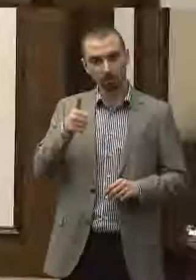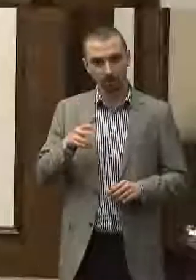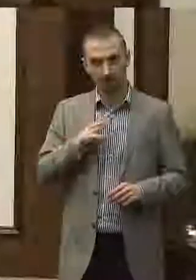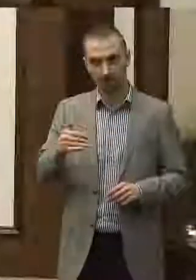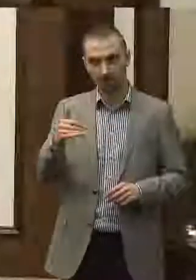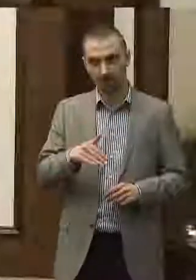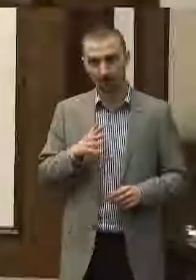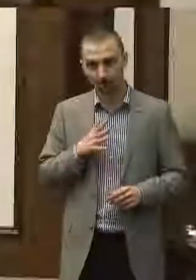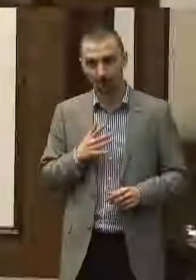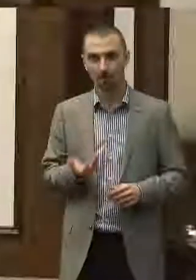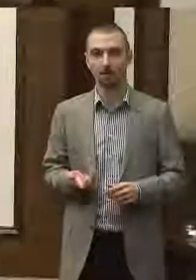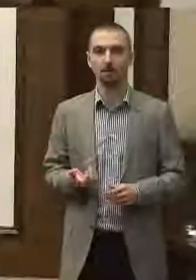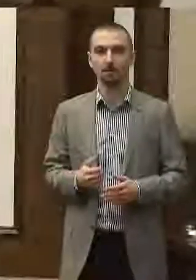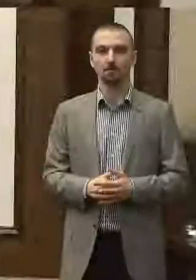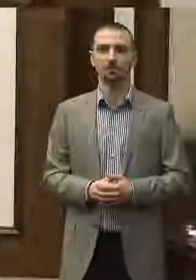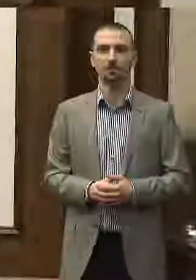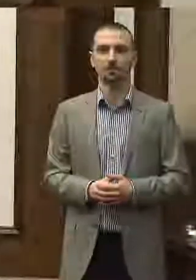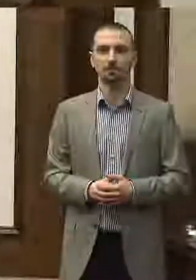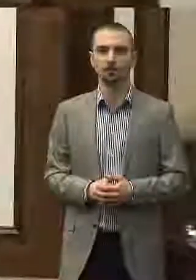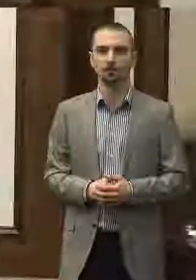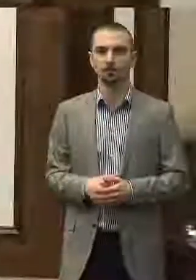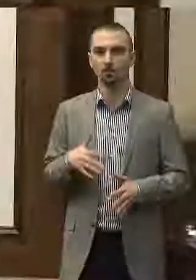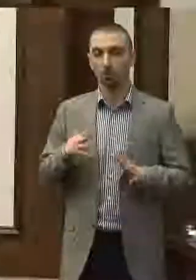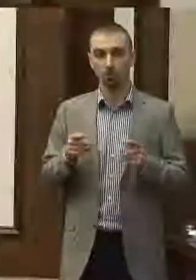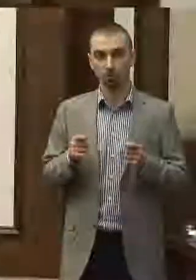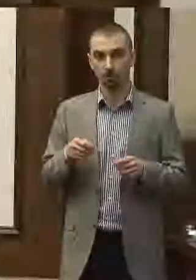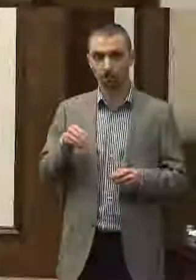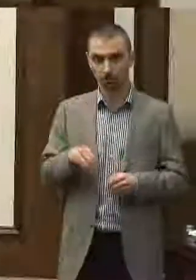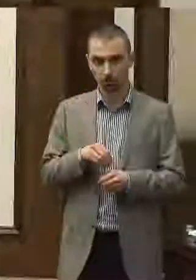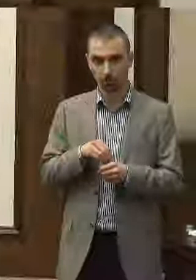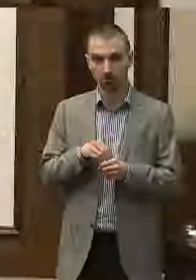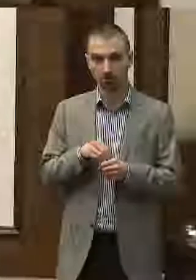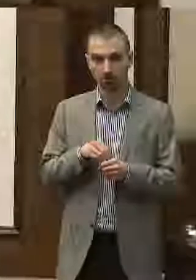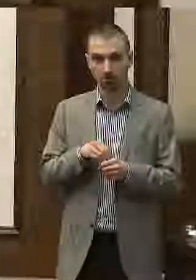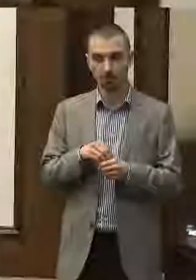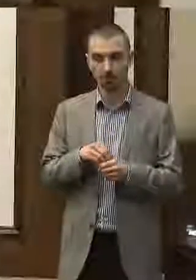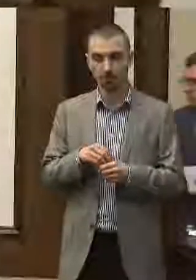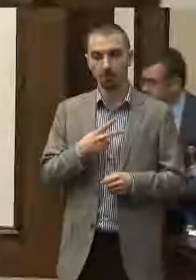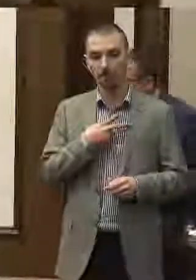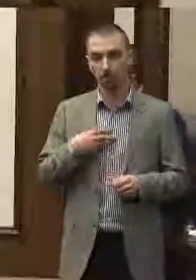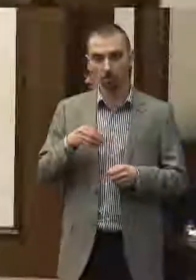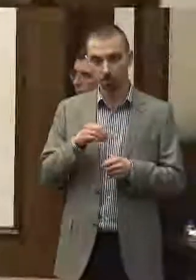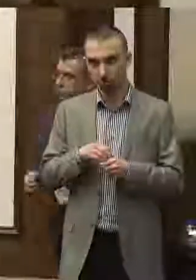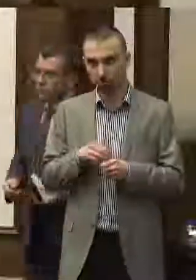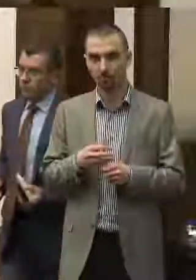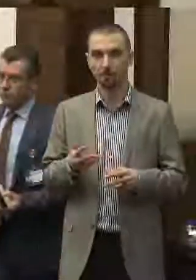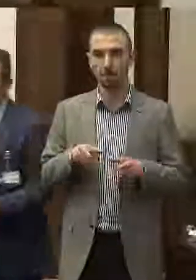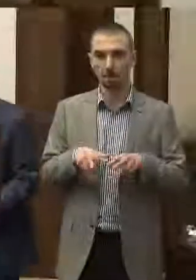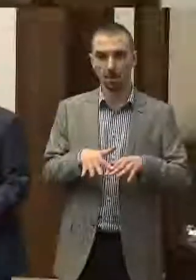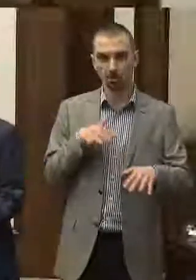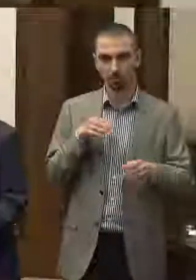Belki bizim de eksikliğimiz ama bu noktada Büyükçekmece ilçesinin, Büyükçekmece Belediyesi'nin